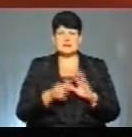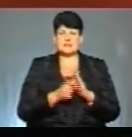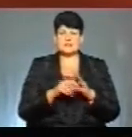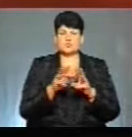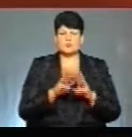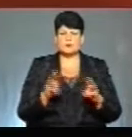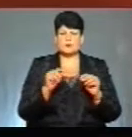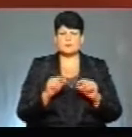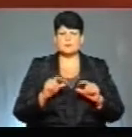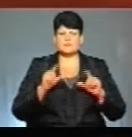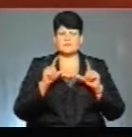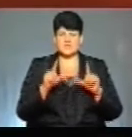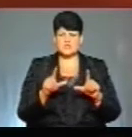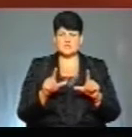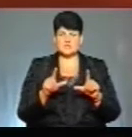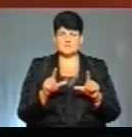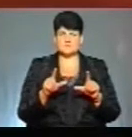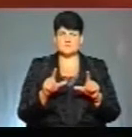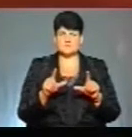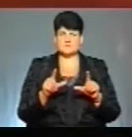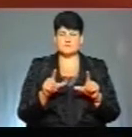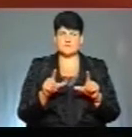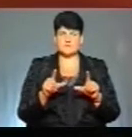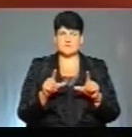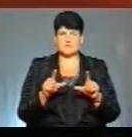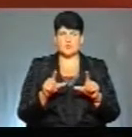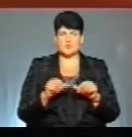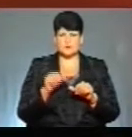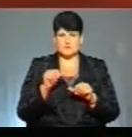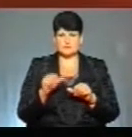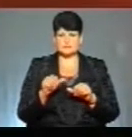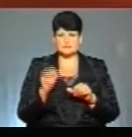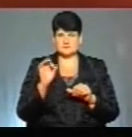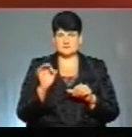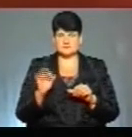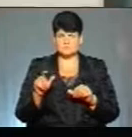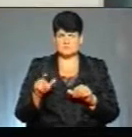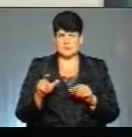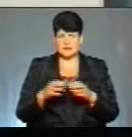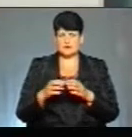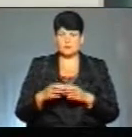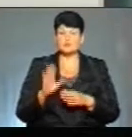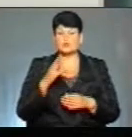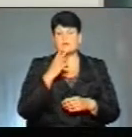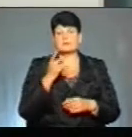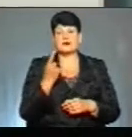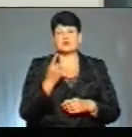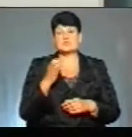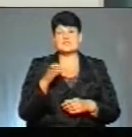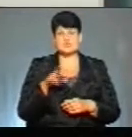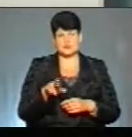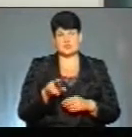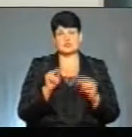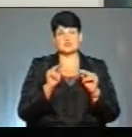міністрів України про підвищення на 10% певним категоріям. Чи буде підвищення? Ми це побачимо з 1 січня.